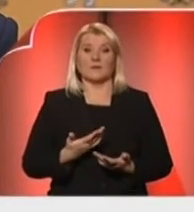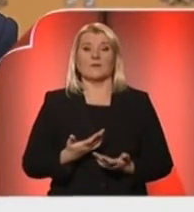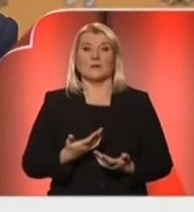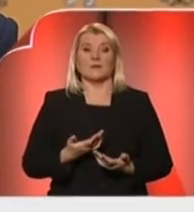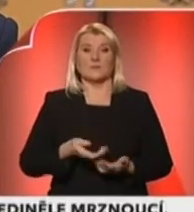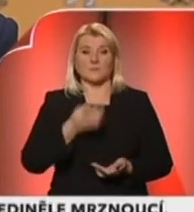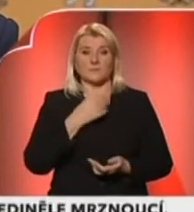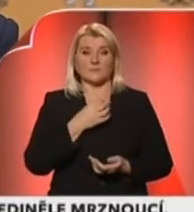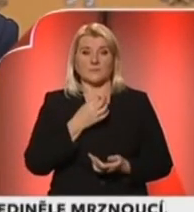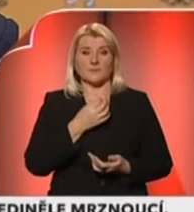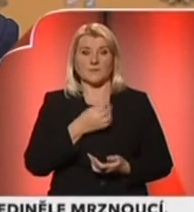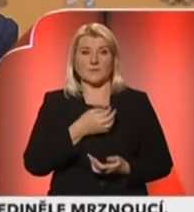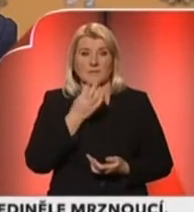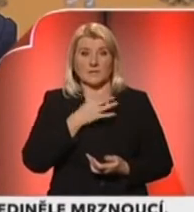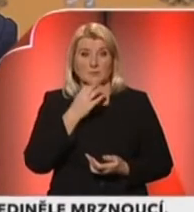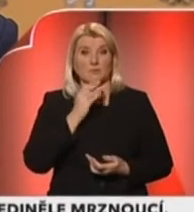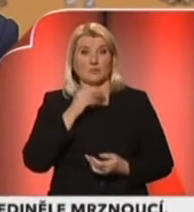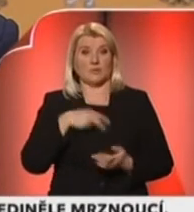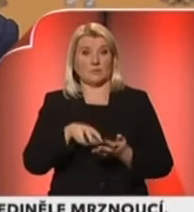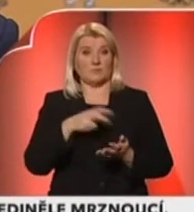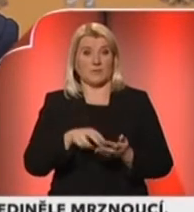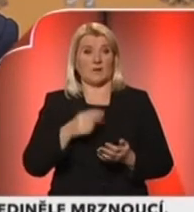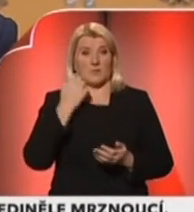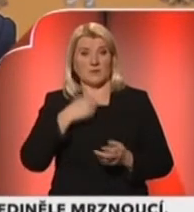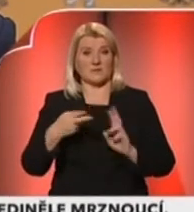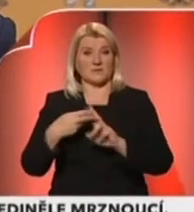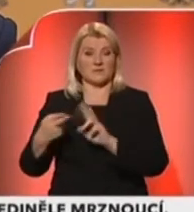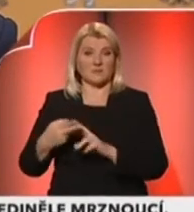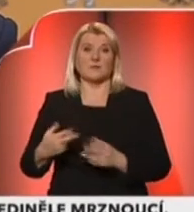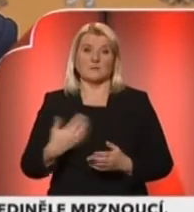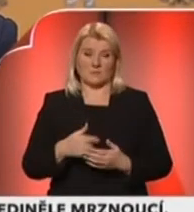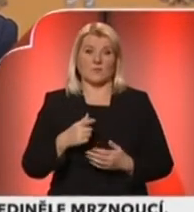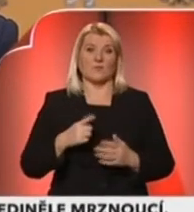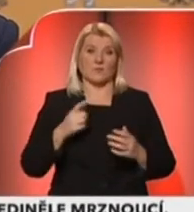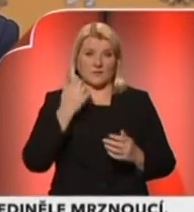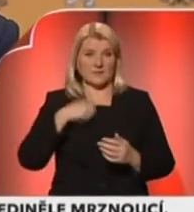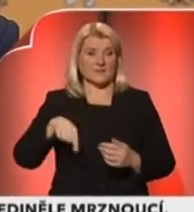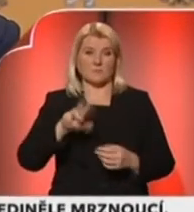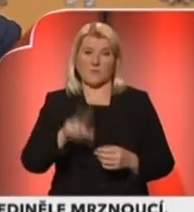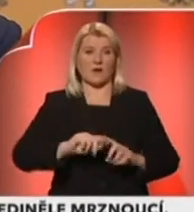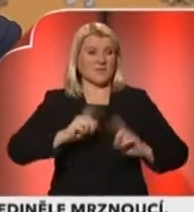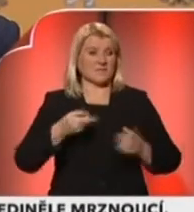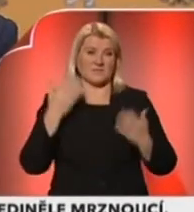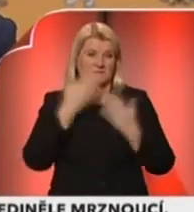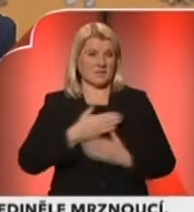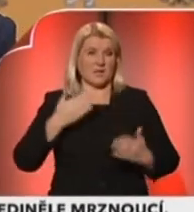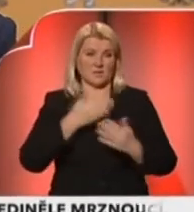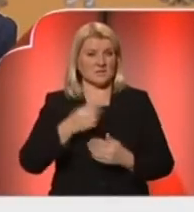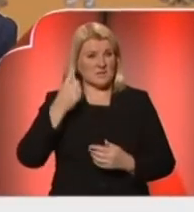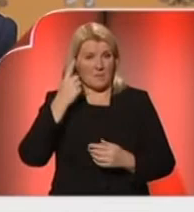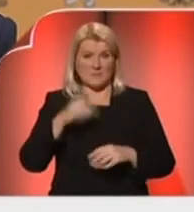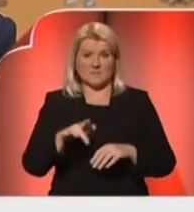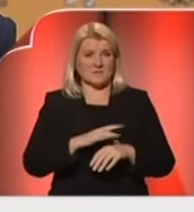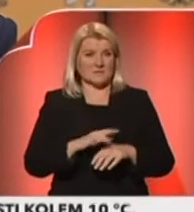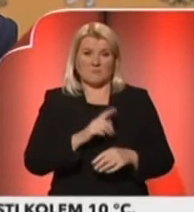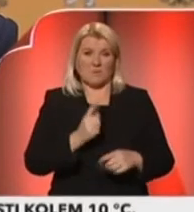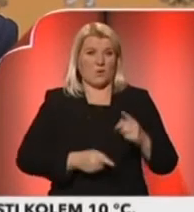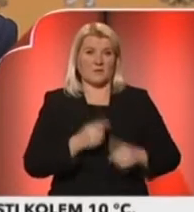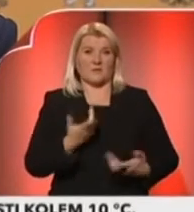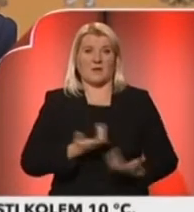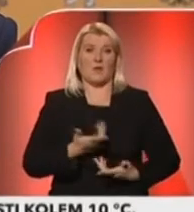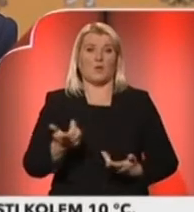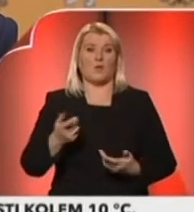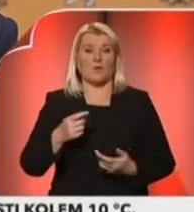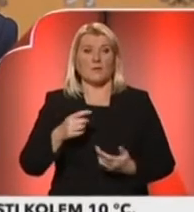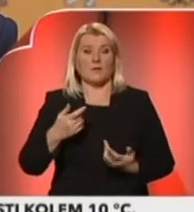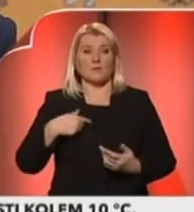Dobře, samozřejmě, když jdu po Příbrami s občany, tak věřte tomu, že oni mají úplně jiný starosty, než aby mi říkali, jestli